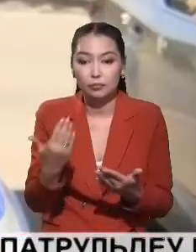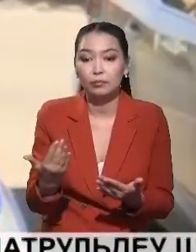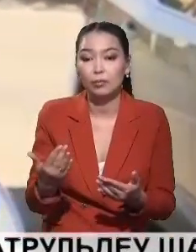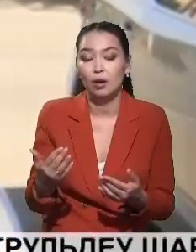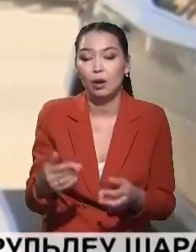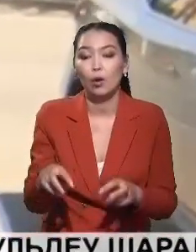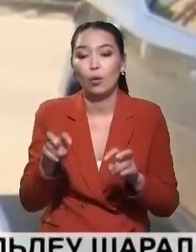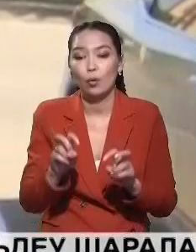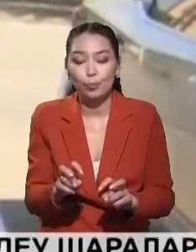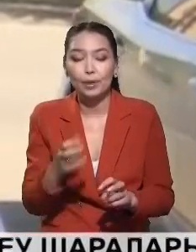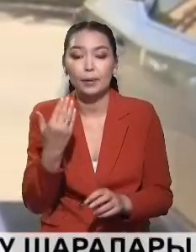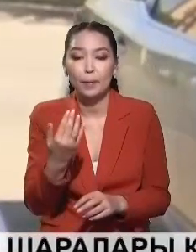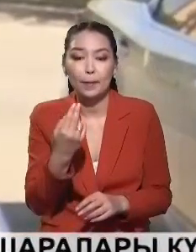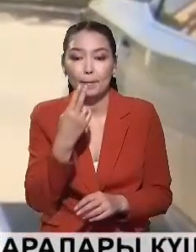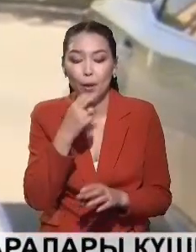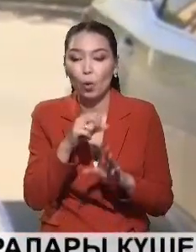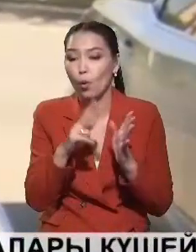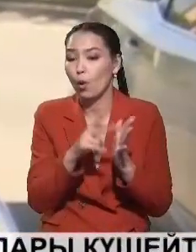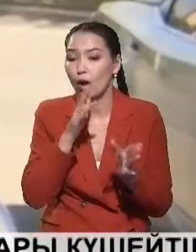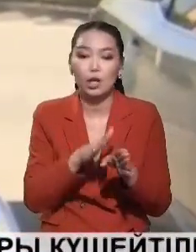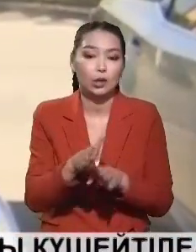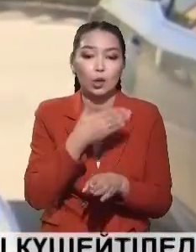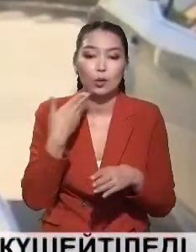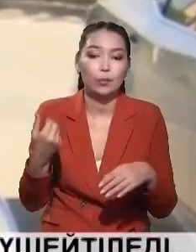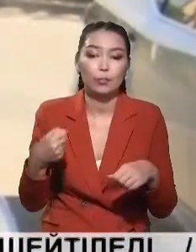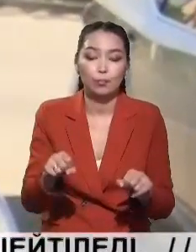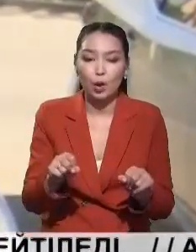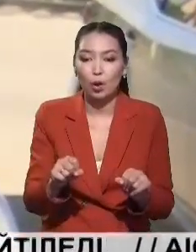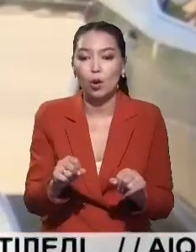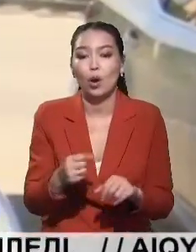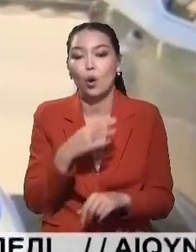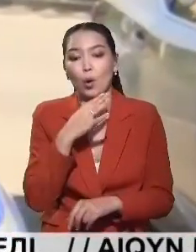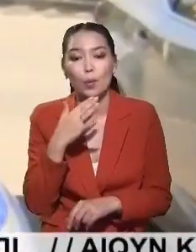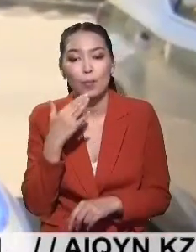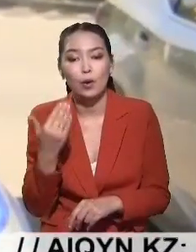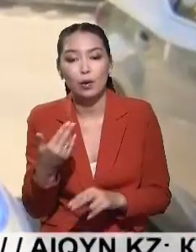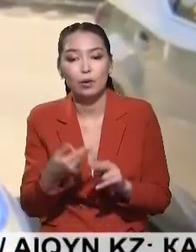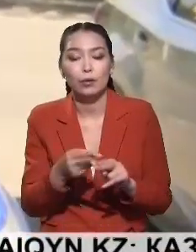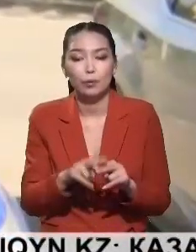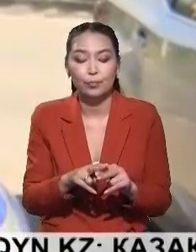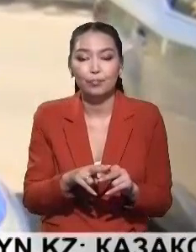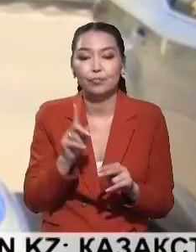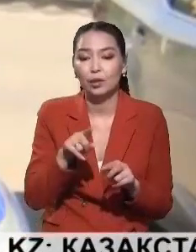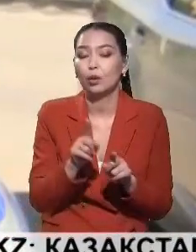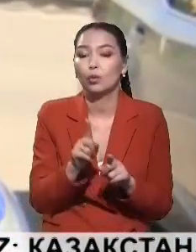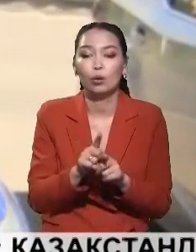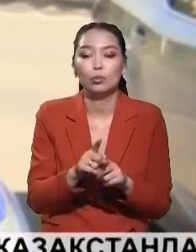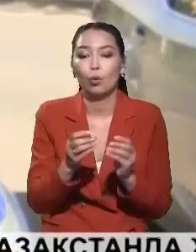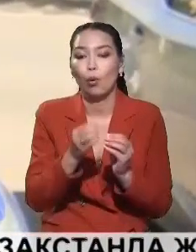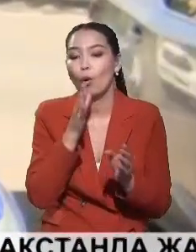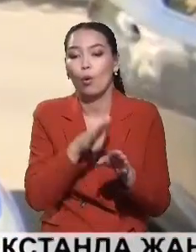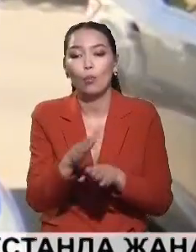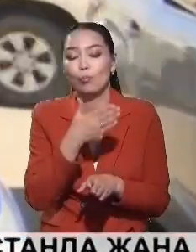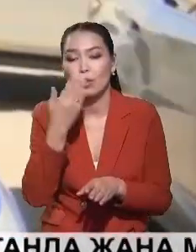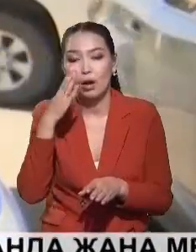клиент жасөспірімдер 18-ге толмаған, көбісі 10-ға да толмаған балдар отырады. Қалай ата-аналар оған